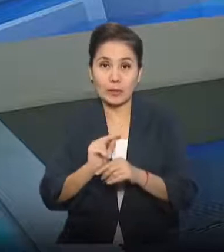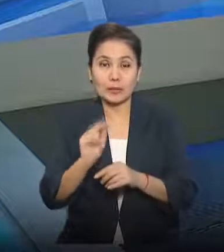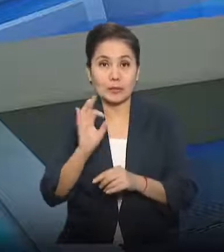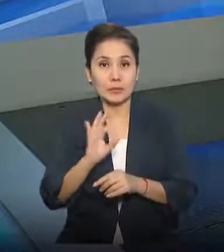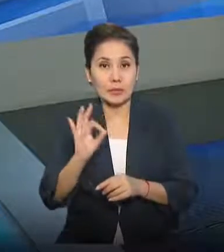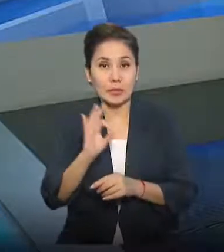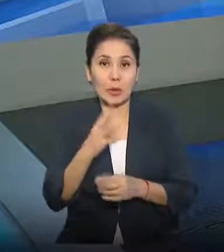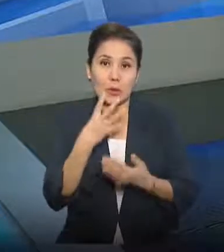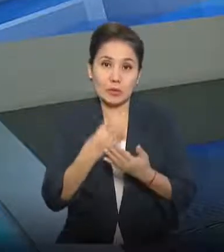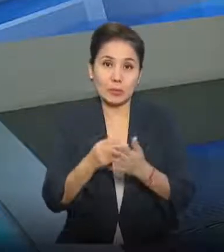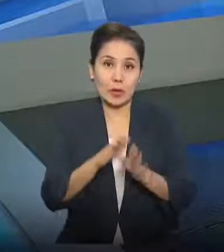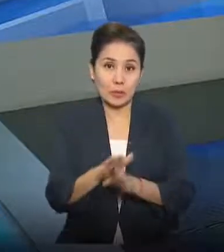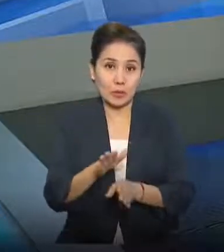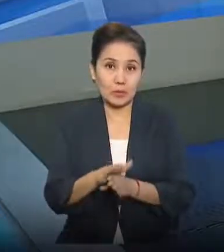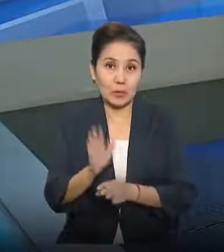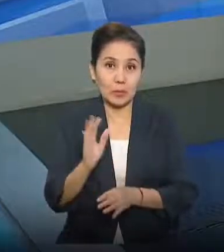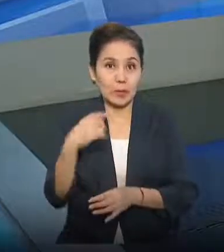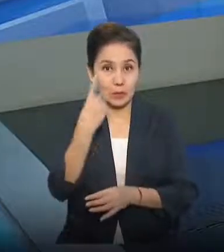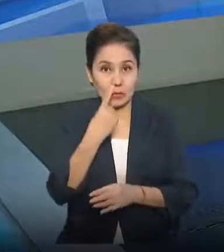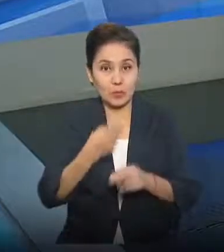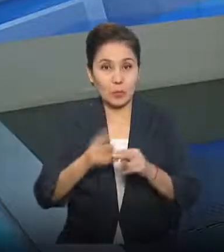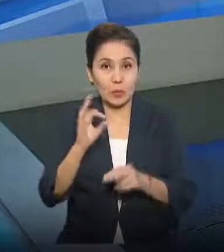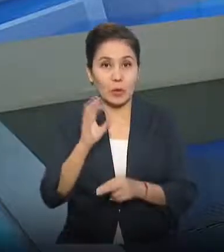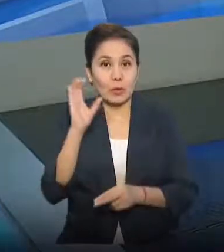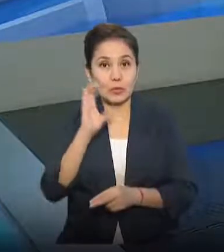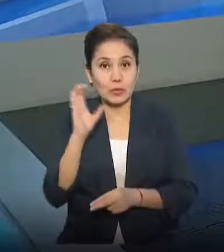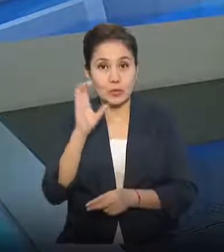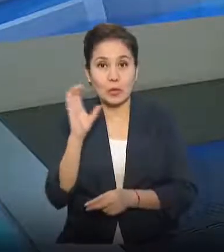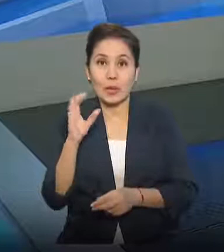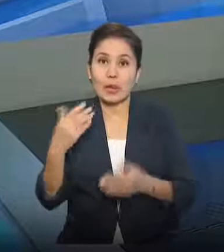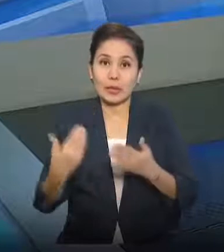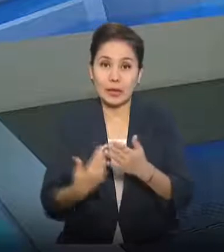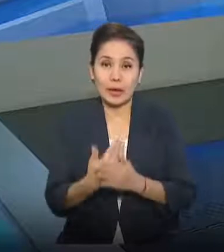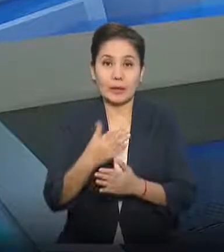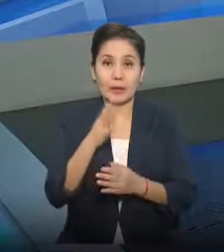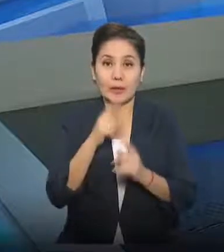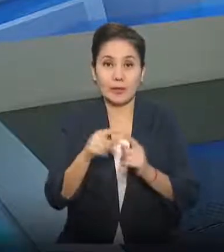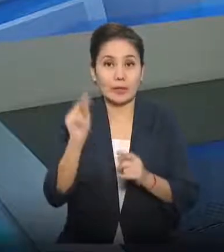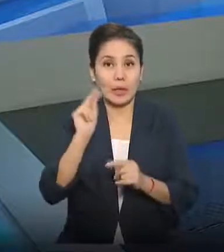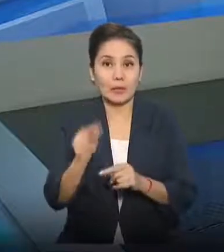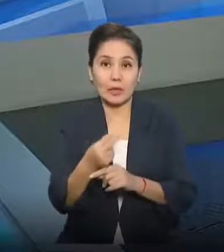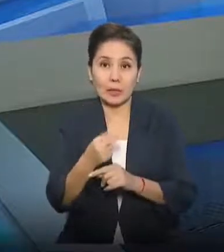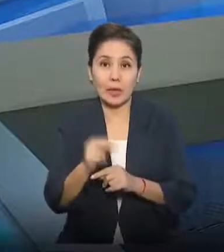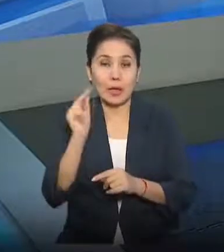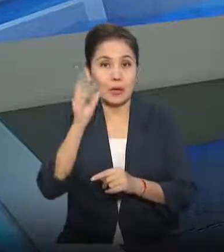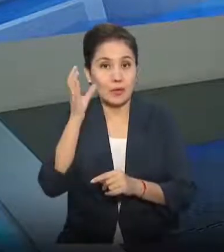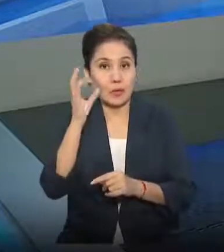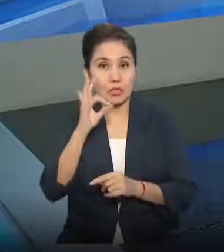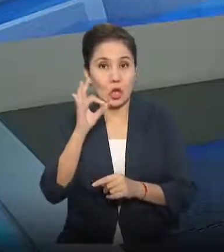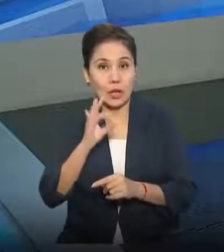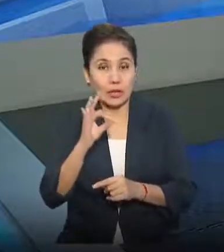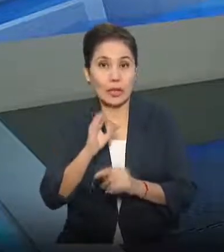барасыда тізімлі ішлер амалге ашырылмақты. Хұсусан, бұл барада Өзбекстанның еңгі тарақиот даврыда тәлім-тәрбие ва илім-фан